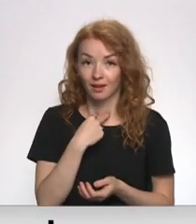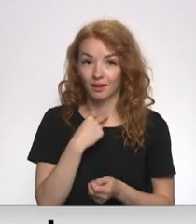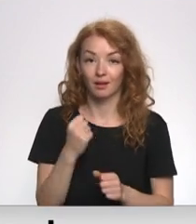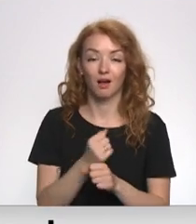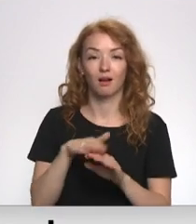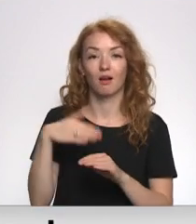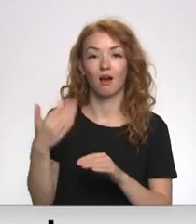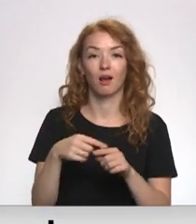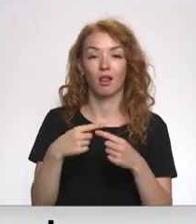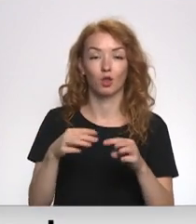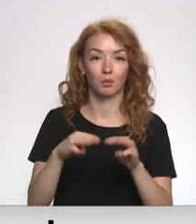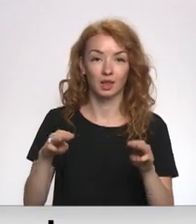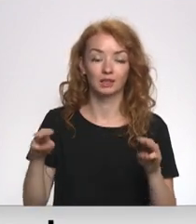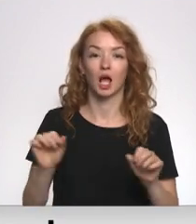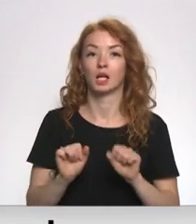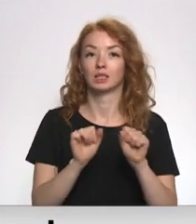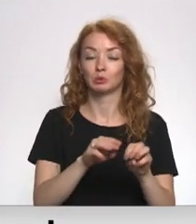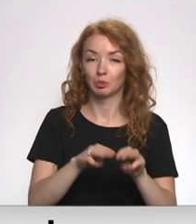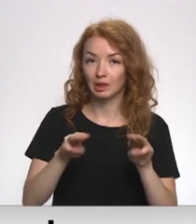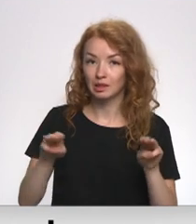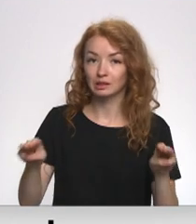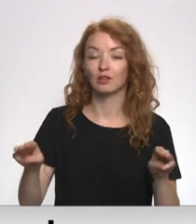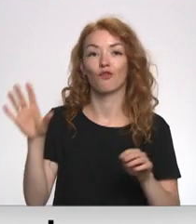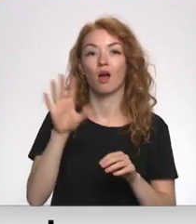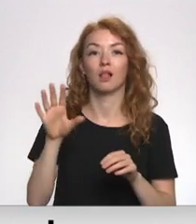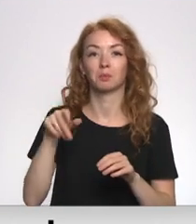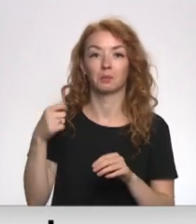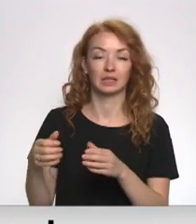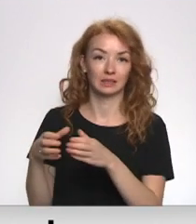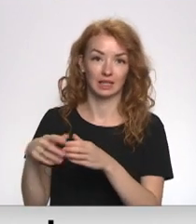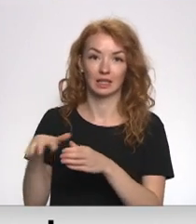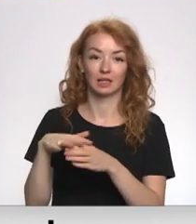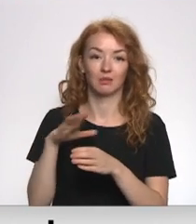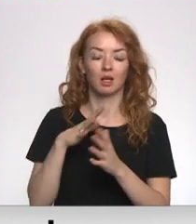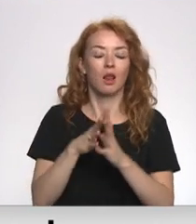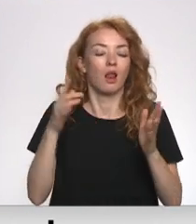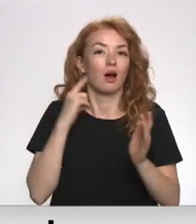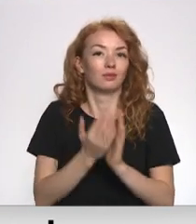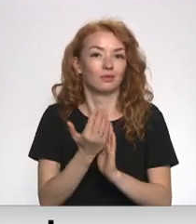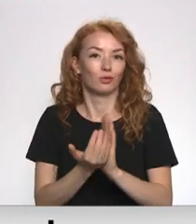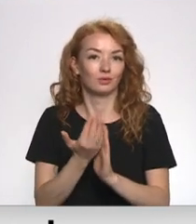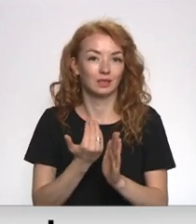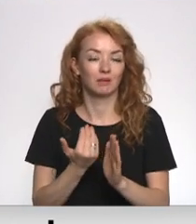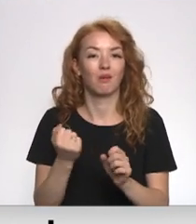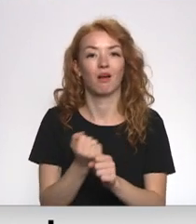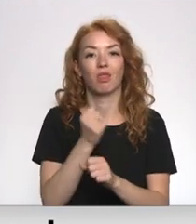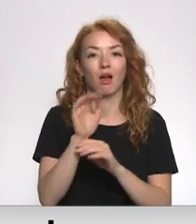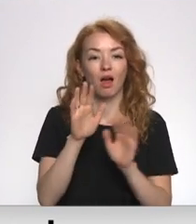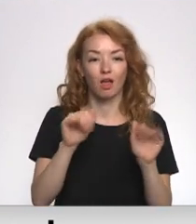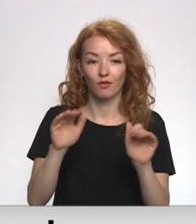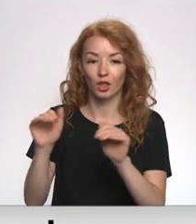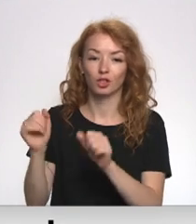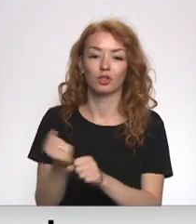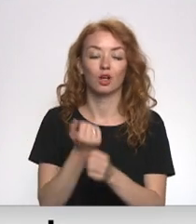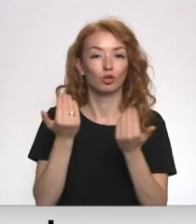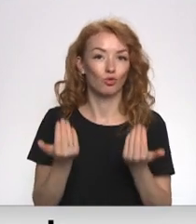ārlietu ministrijas, gan no aizsardzības ministrijas, gan no valsts prezidijas ir bijis tik liela atsauksme tagad gan atvadīšanās, gan